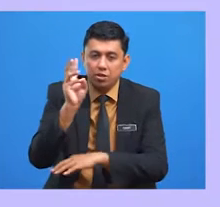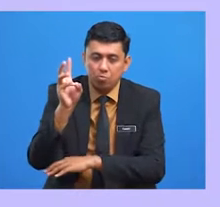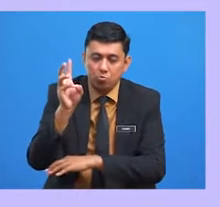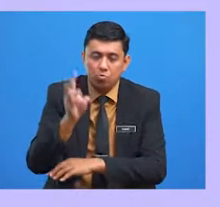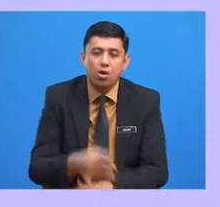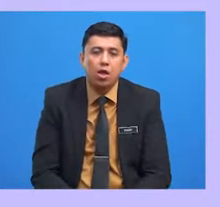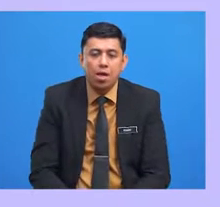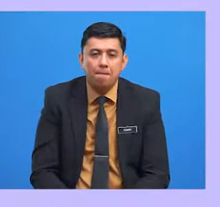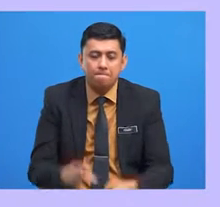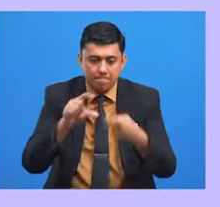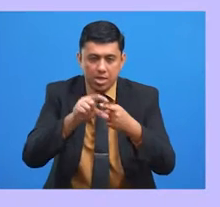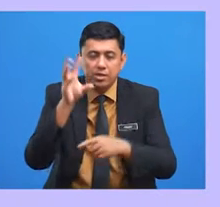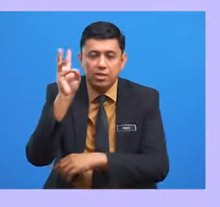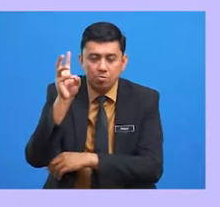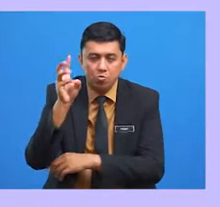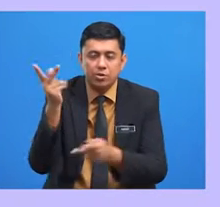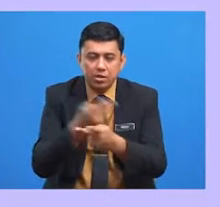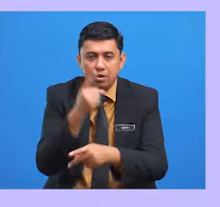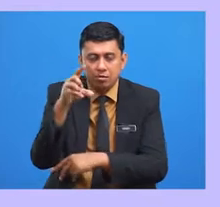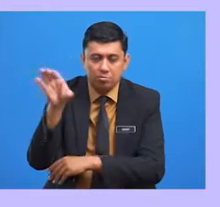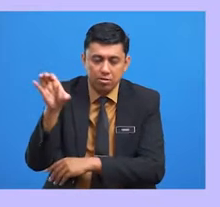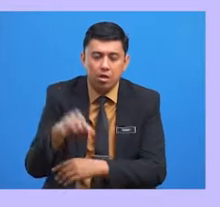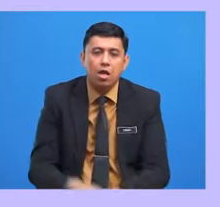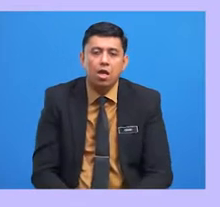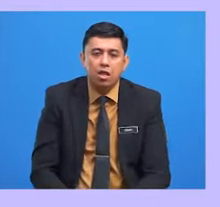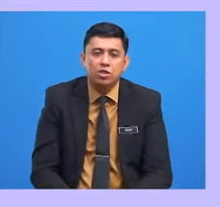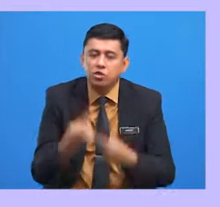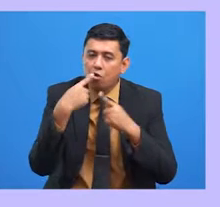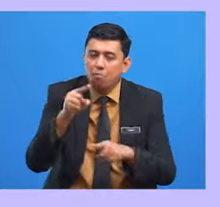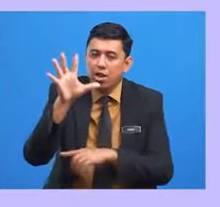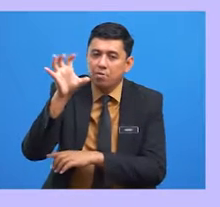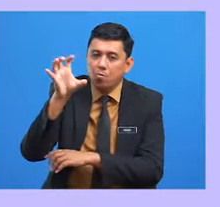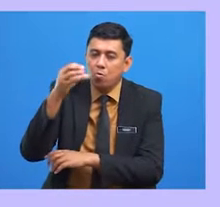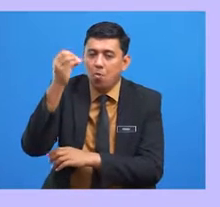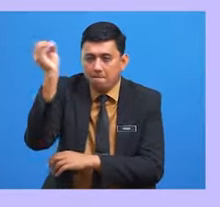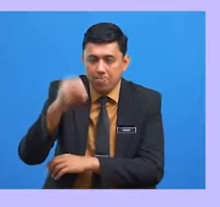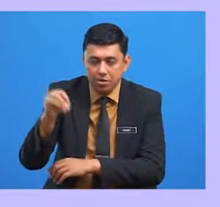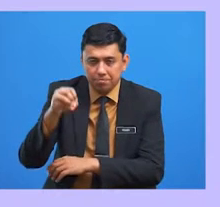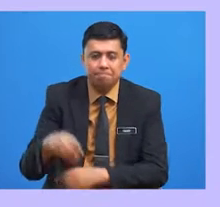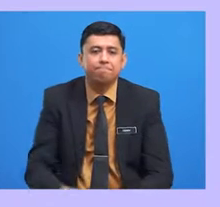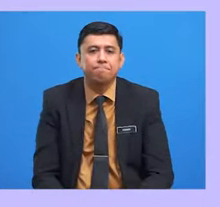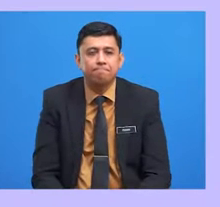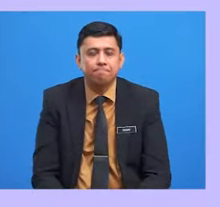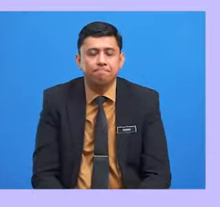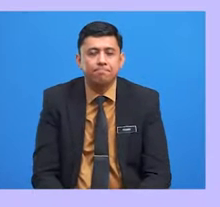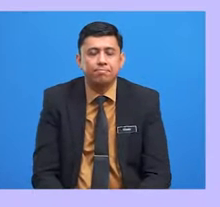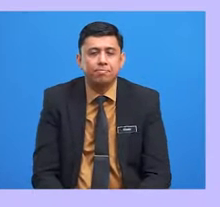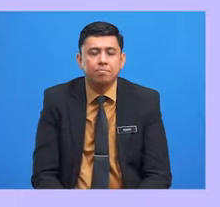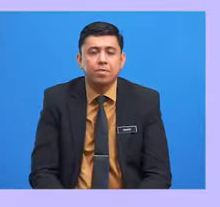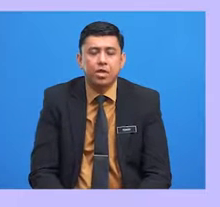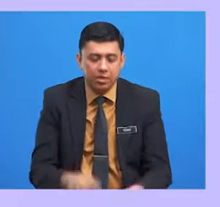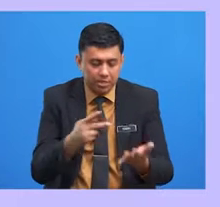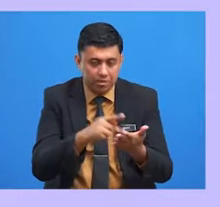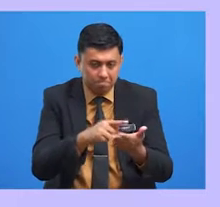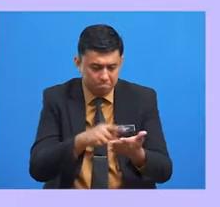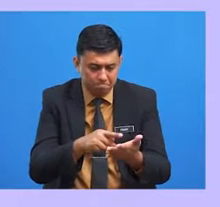60 darab 100. Jawapannya adalah 50%. Langkah seterusnya, menghitung peratus perubahan